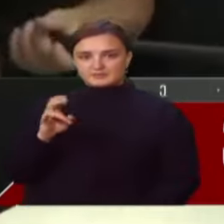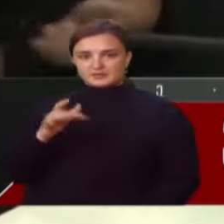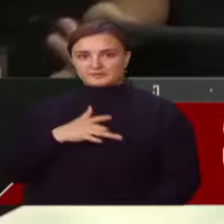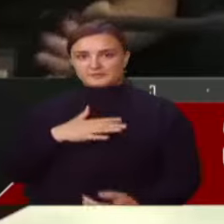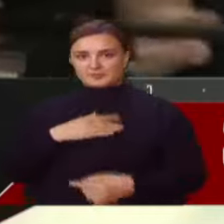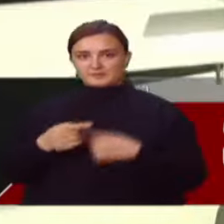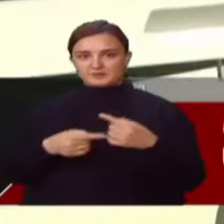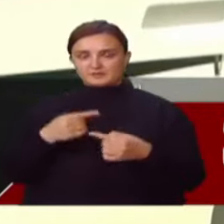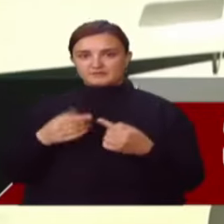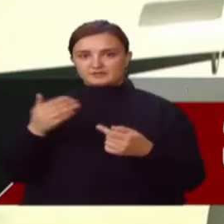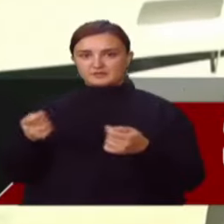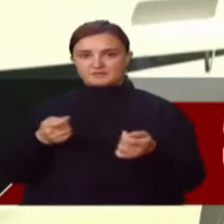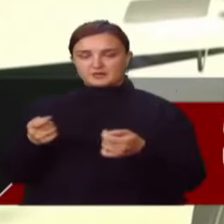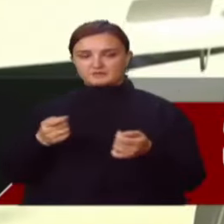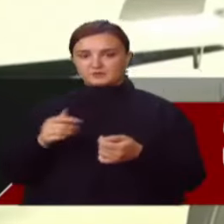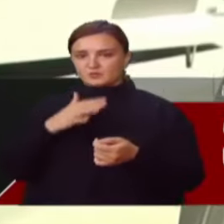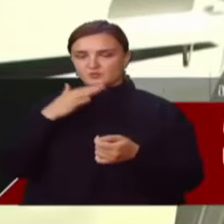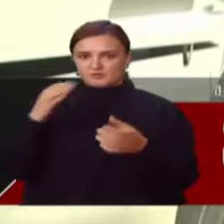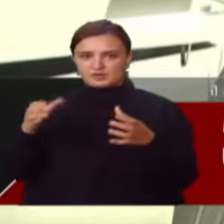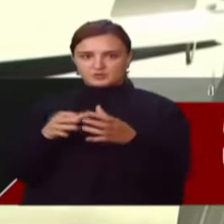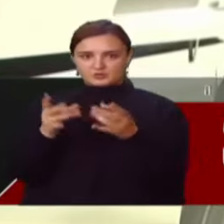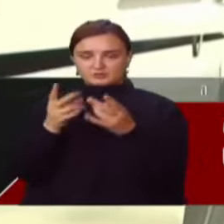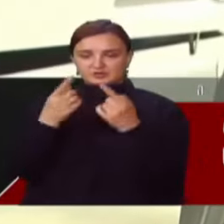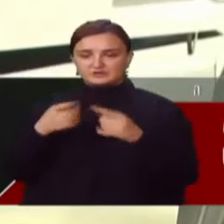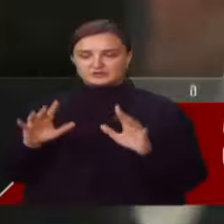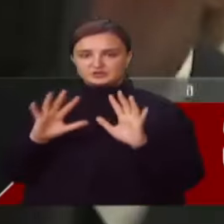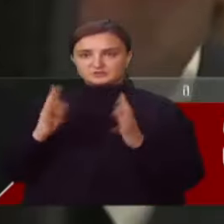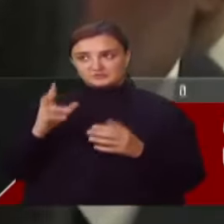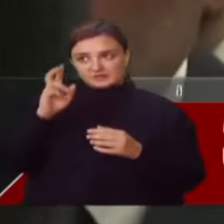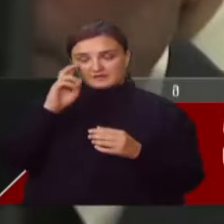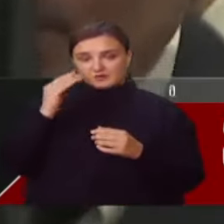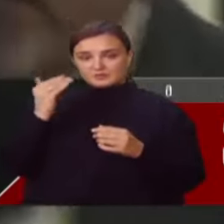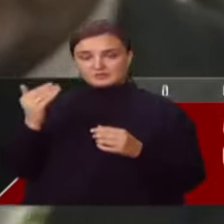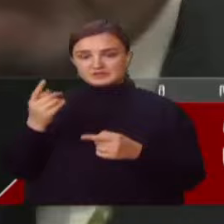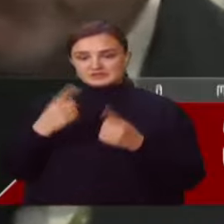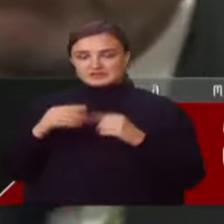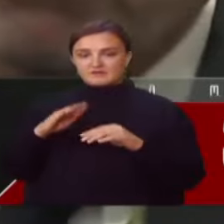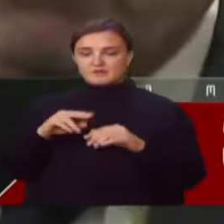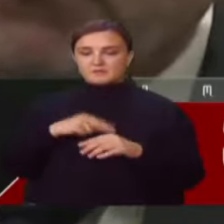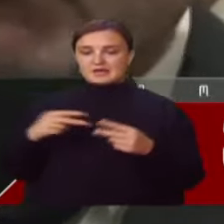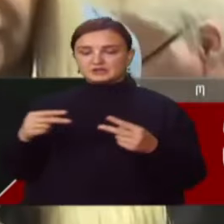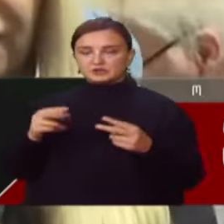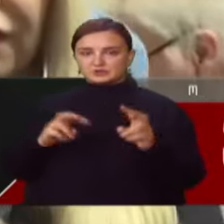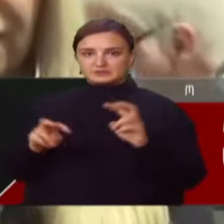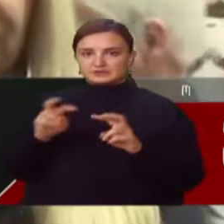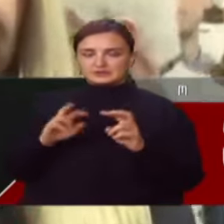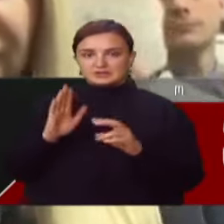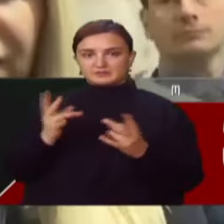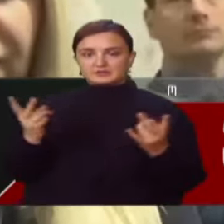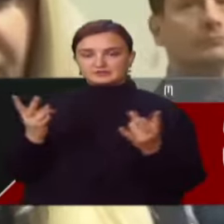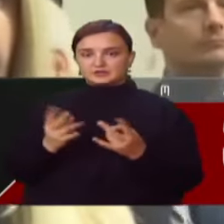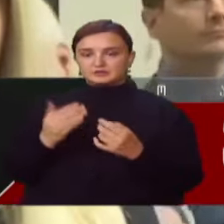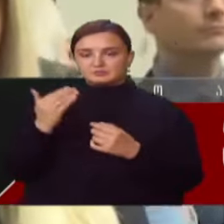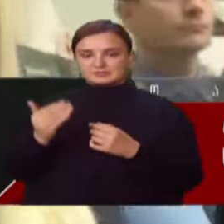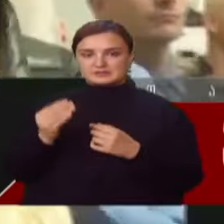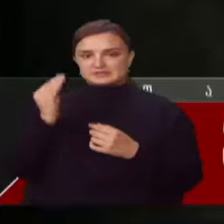მემკვიდრეს ქვეყნის მართვისთვის აბსოლუტური უმრავლესობა სჭირდება. სხვა შემთხვევაში მთავრობისთვის კოალიციური პარტნიორების ძიება გახდება საჭირო, რაც